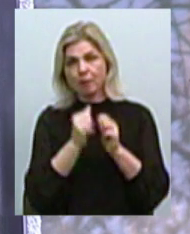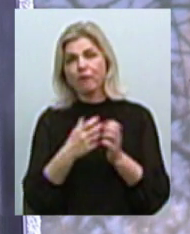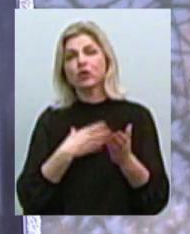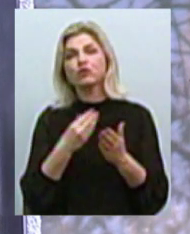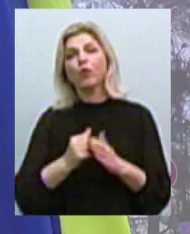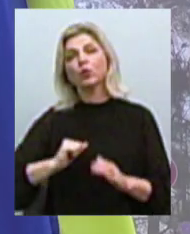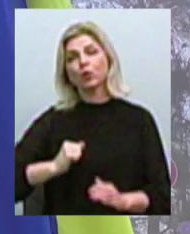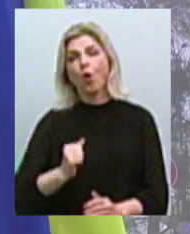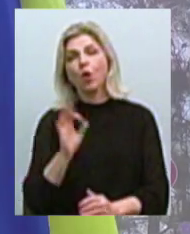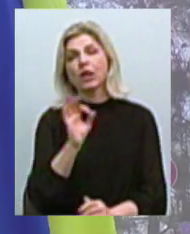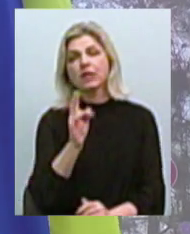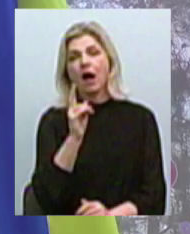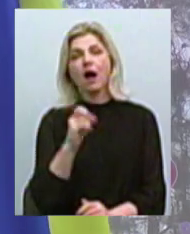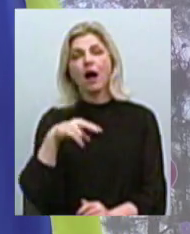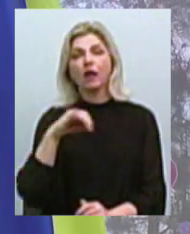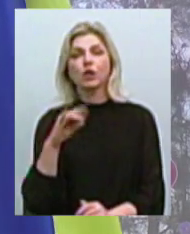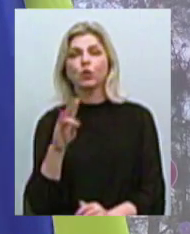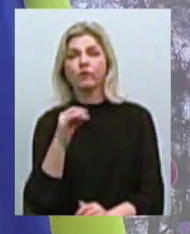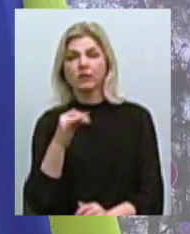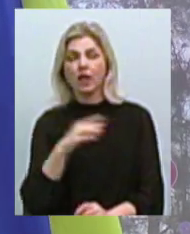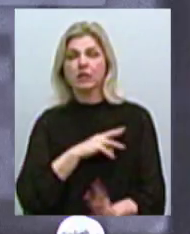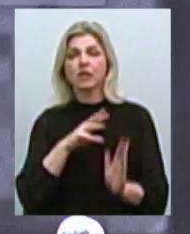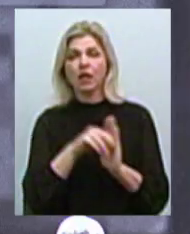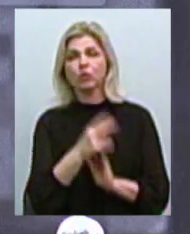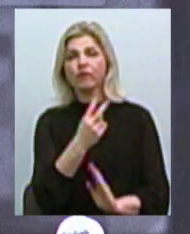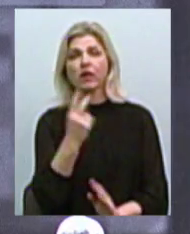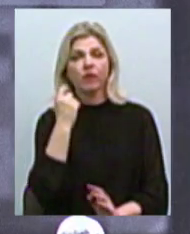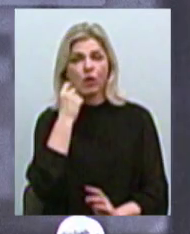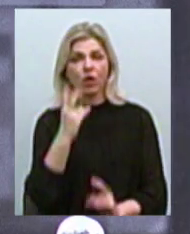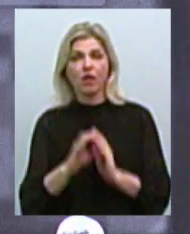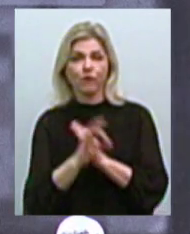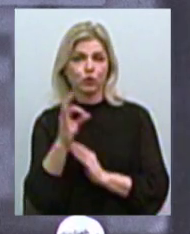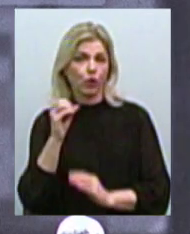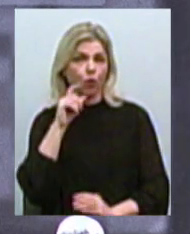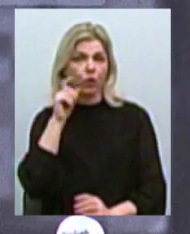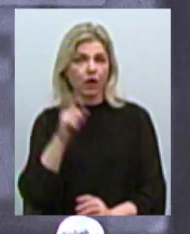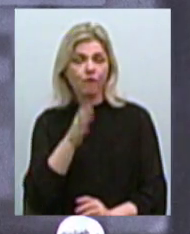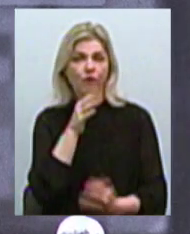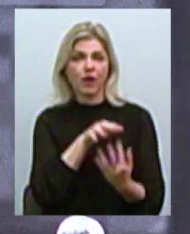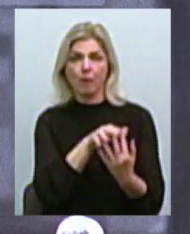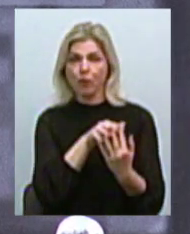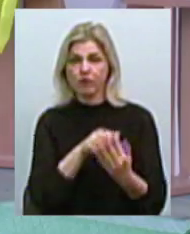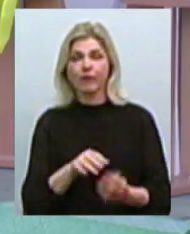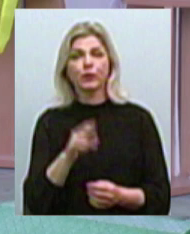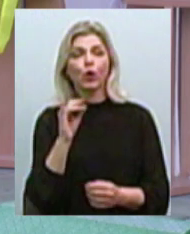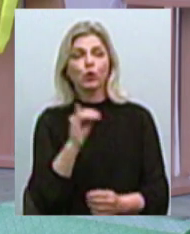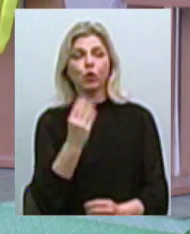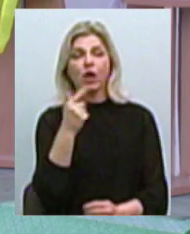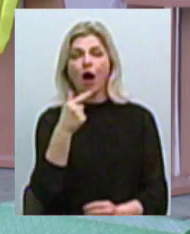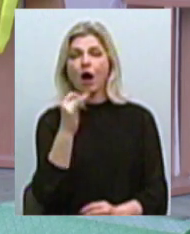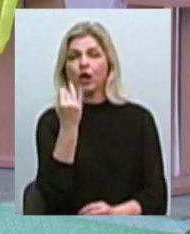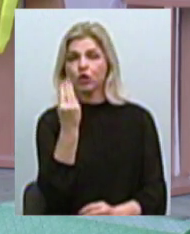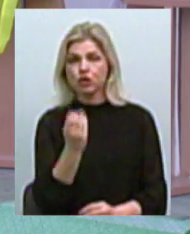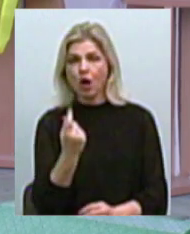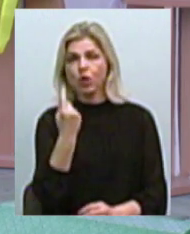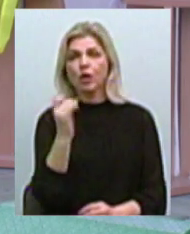друга Олександра Калиновського, який загинув у 22 роки на сході країни під час бойових дій. Юрій Гайша – один із тих, хто